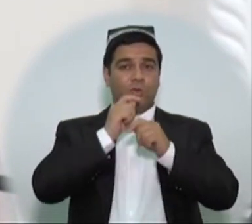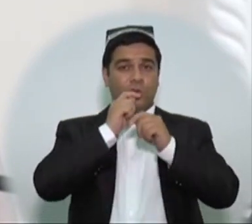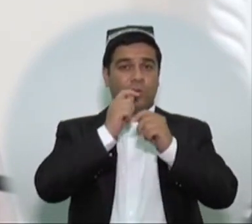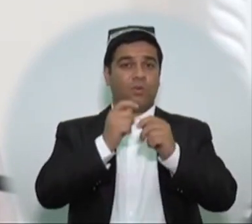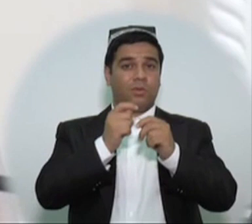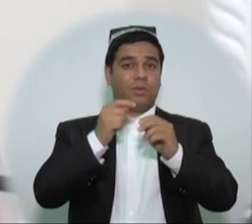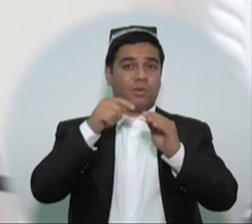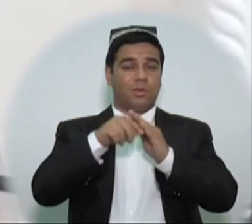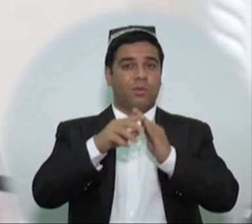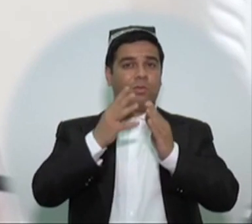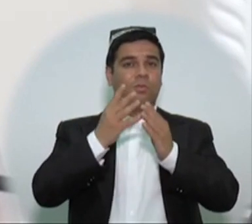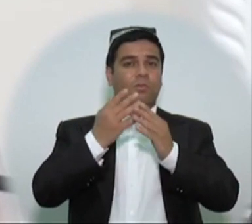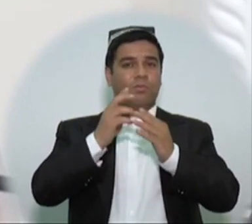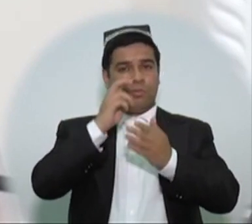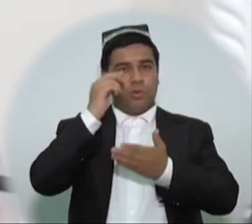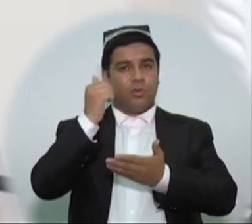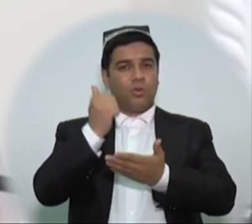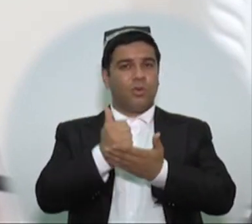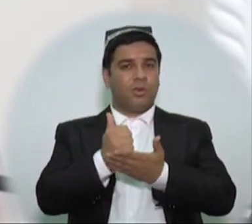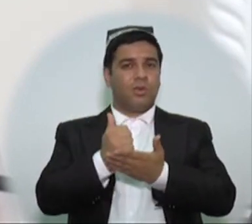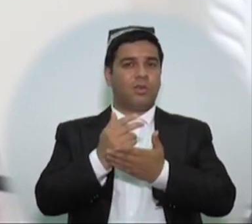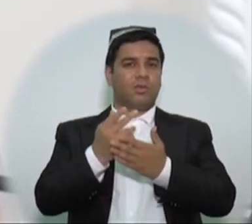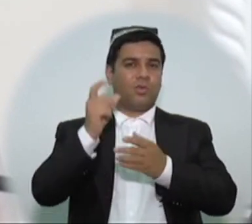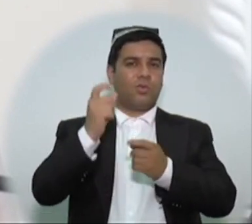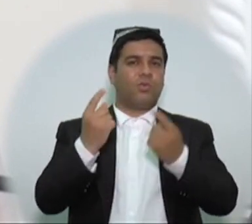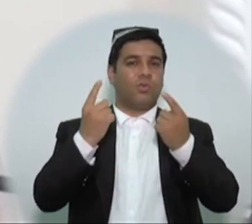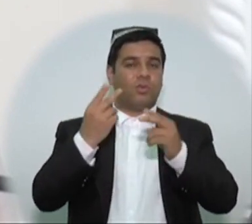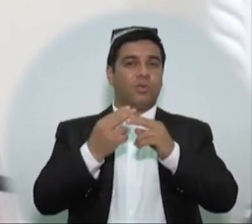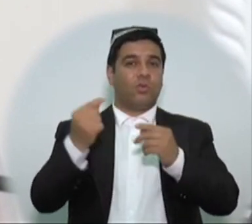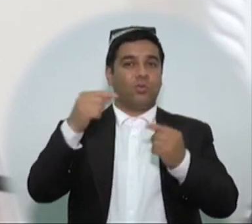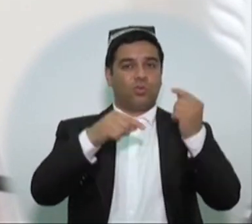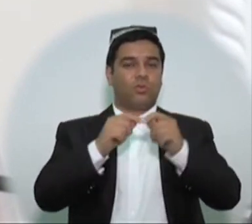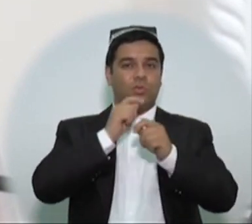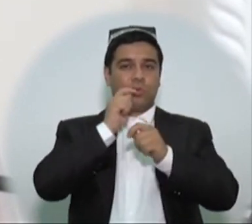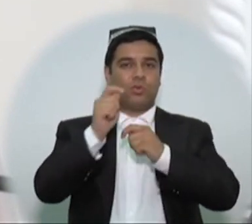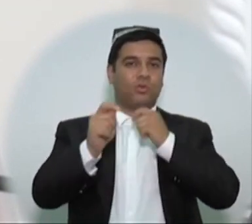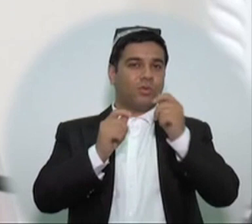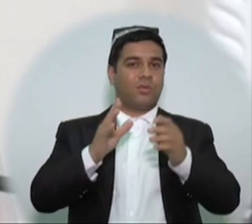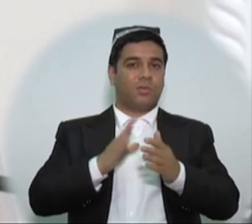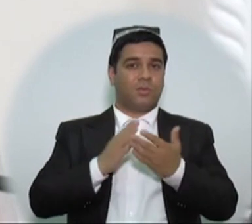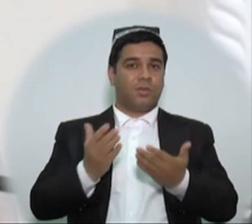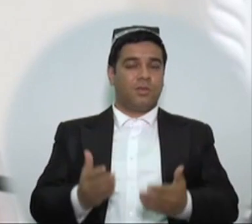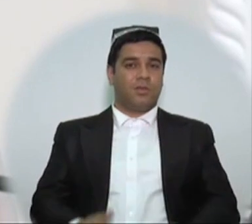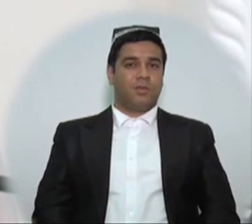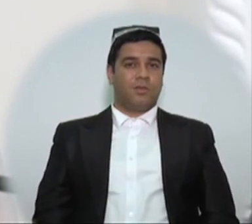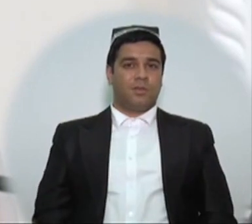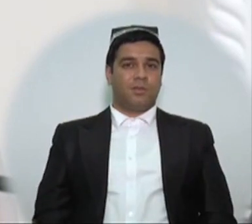da padişahlar, ülken erbaplar birbirlerine savga kılıdığan buluştu.